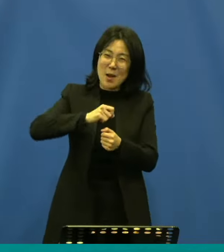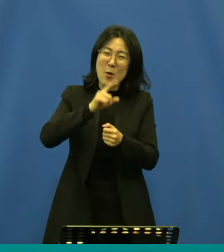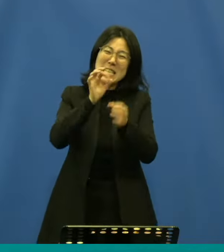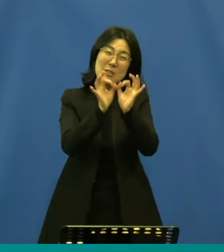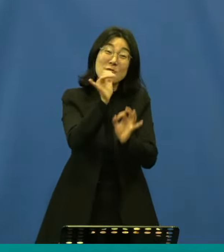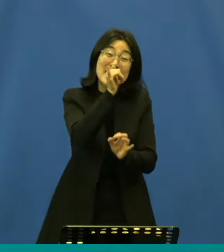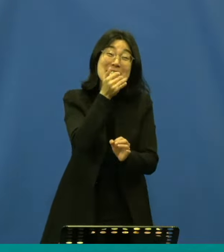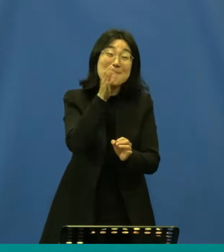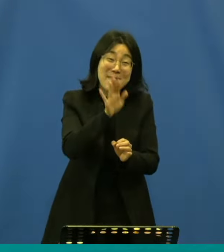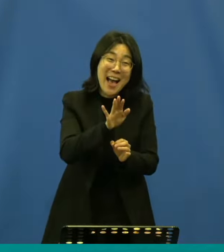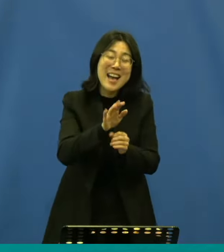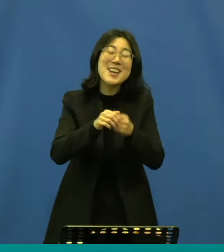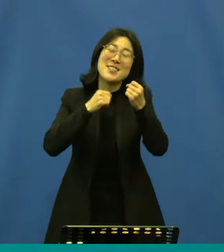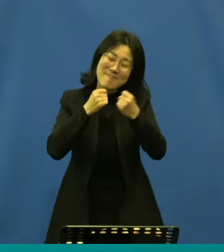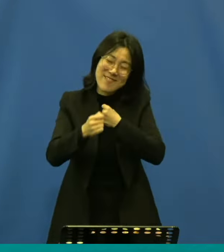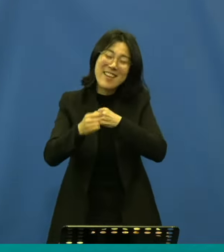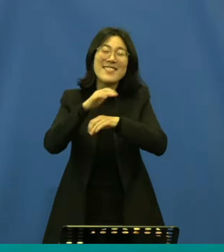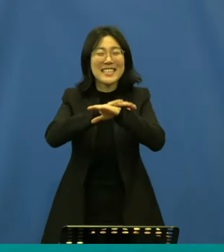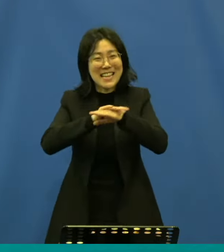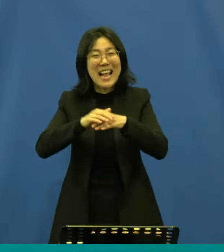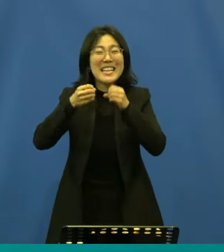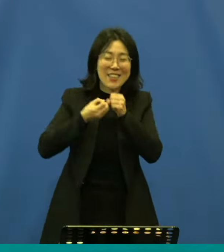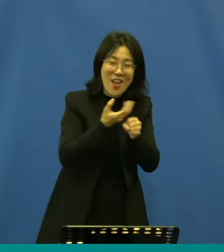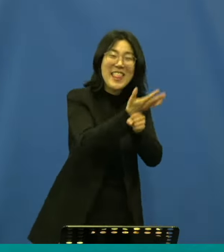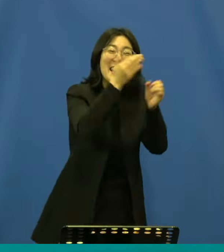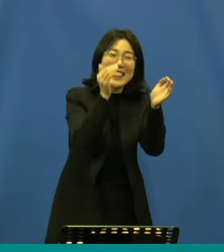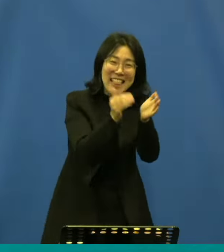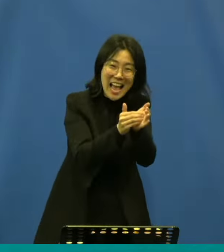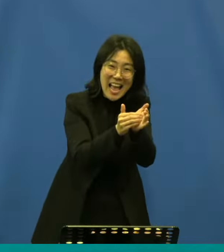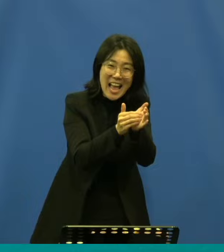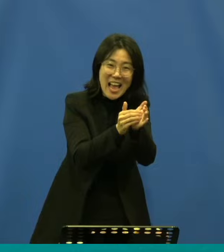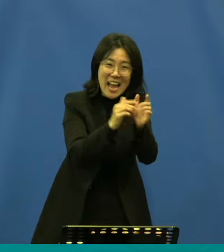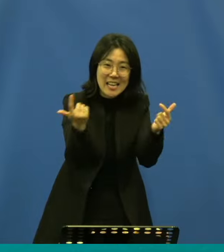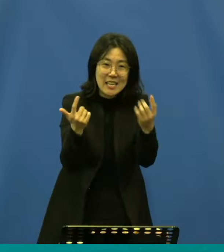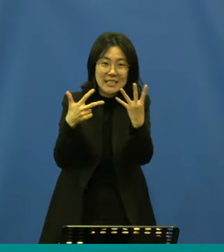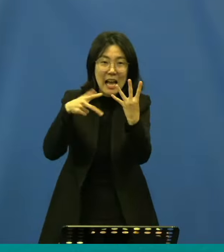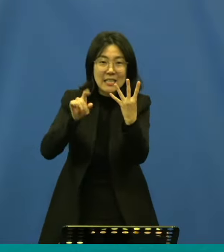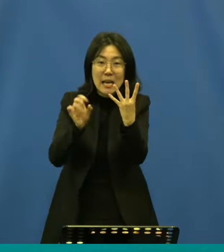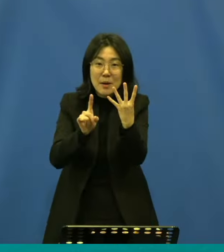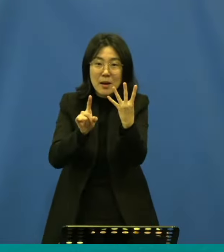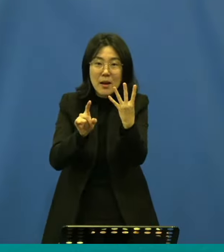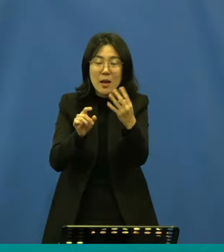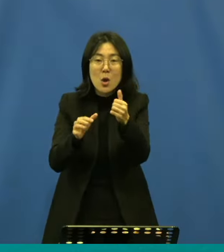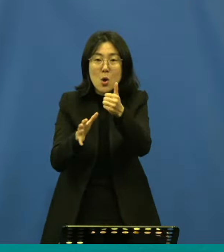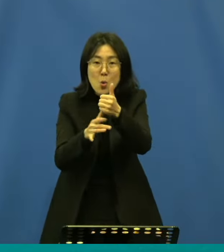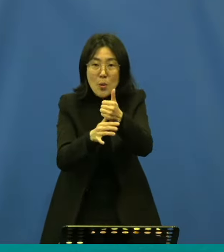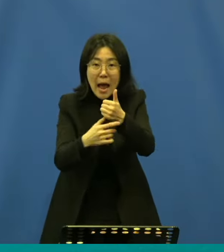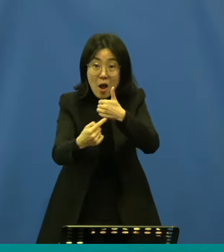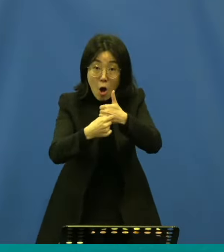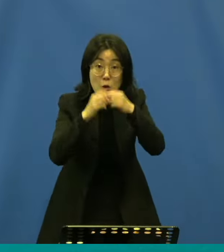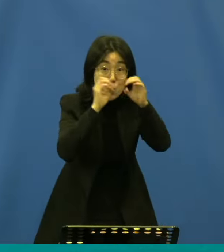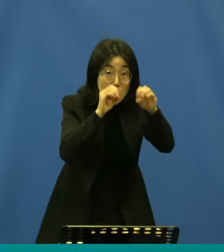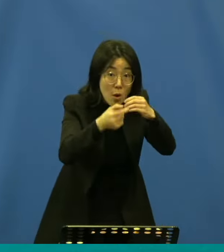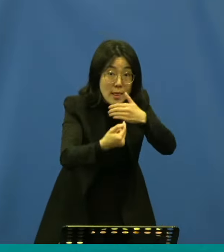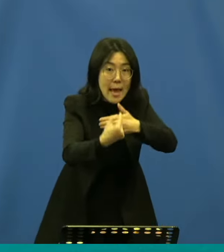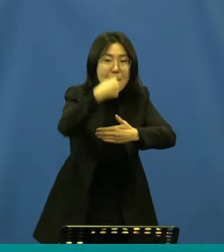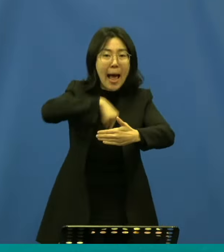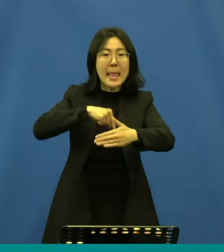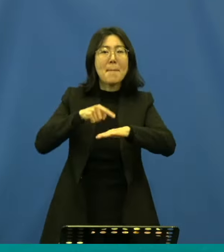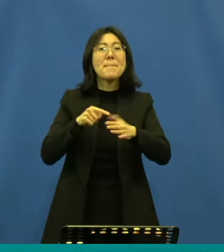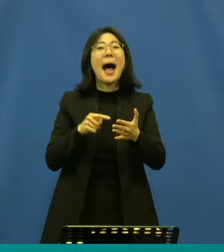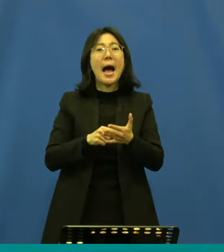그런데 4장이 시작되면서 먹구름이 낍니다. 요나의 본성이 나오는 거죠. 자, 여기서 우리는 다시 원점으로